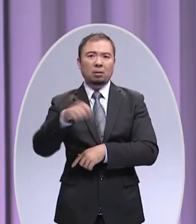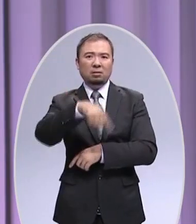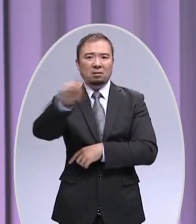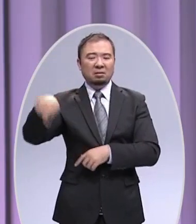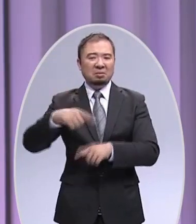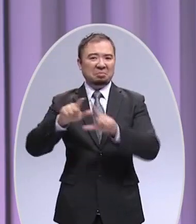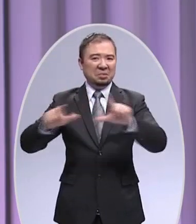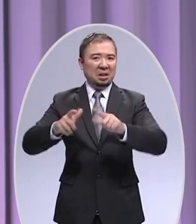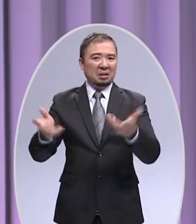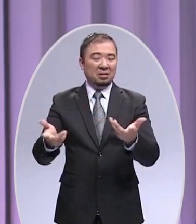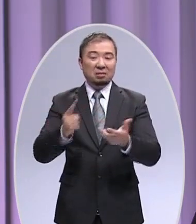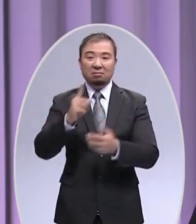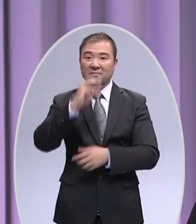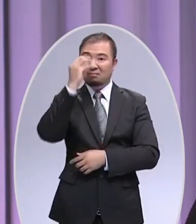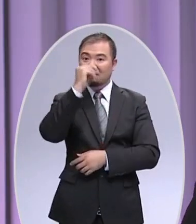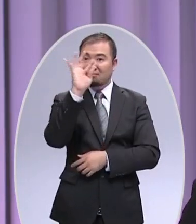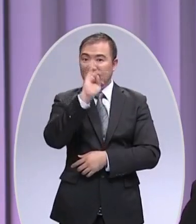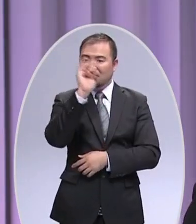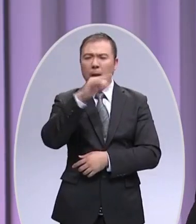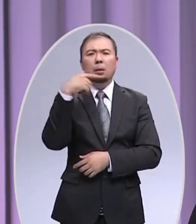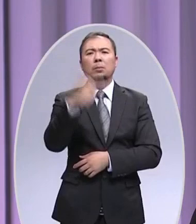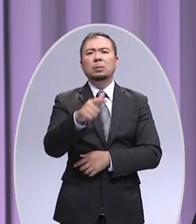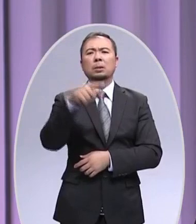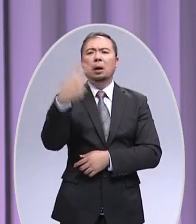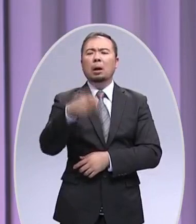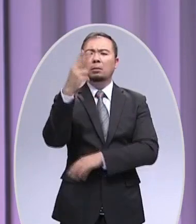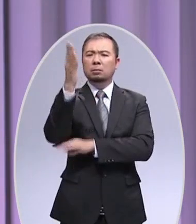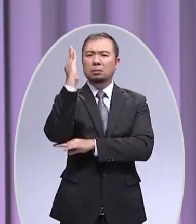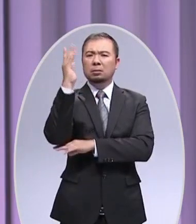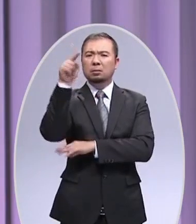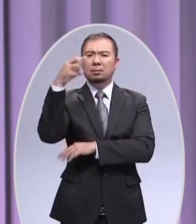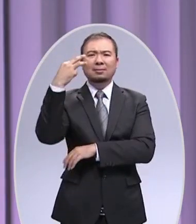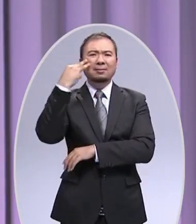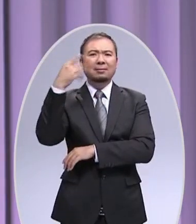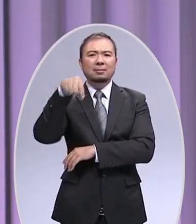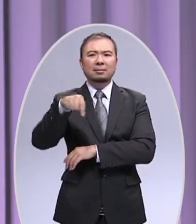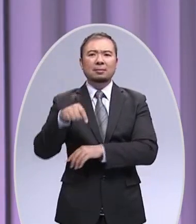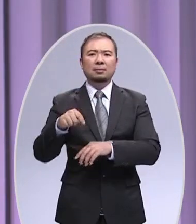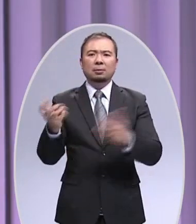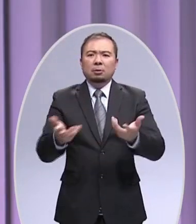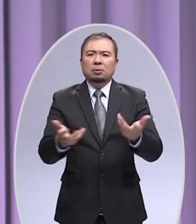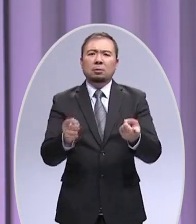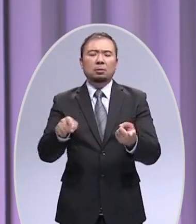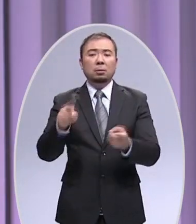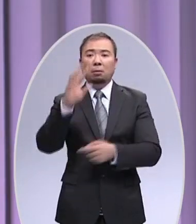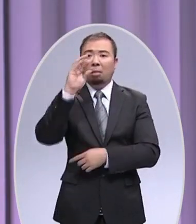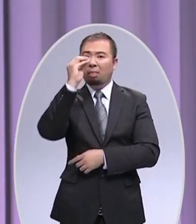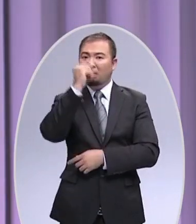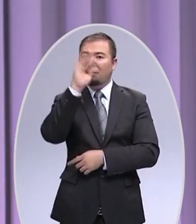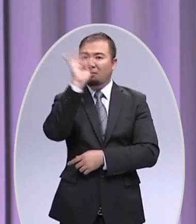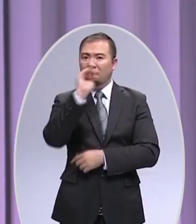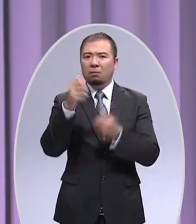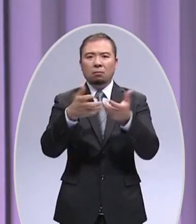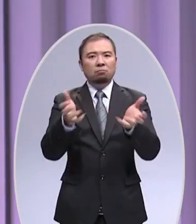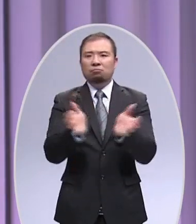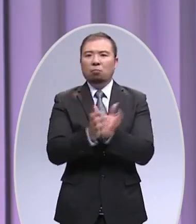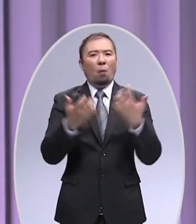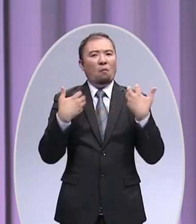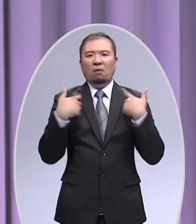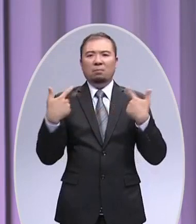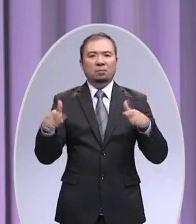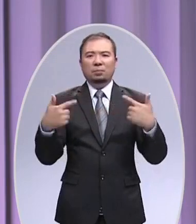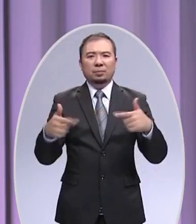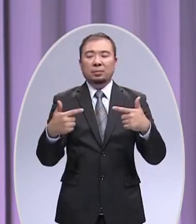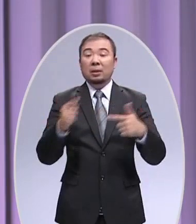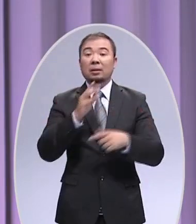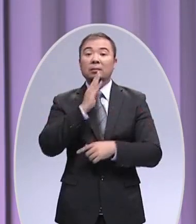这些还有你的政坛大哥的案子也是个大案子，他也不是特征组办的。这是我们所有的在